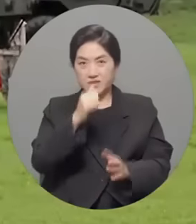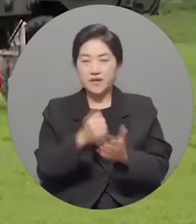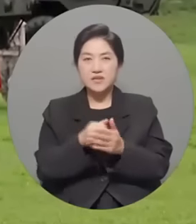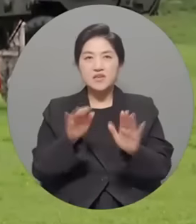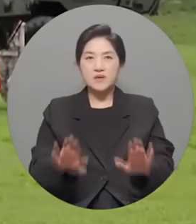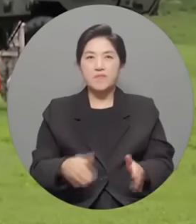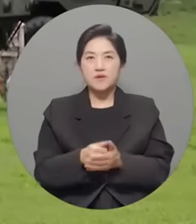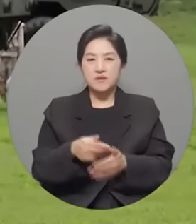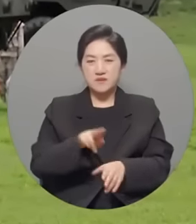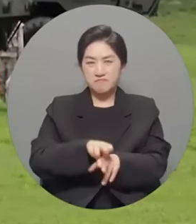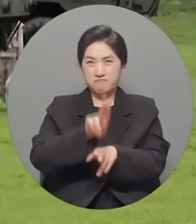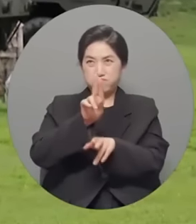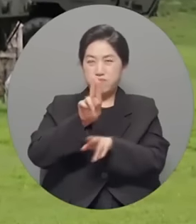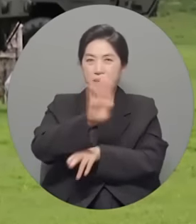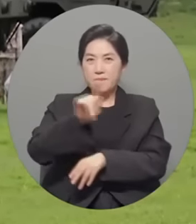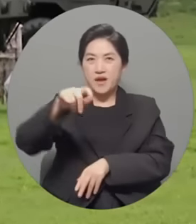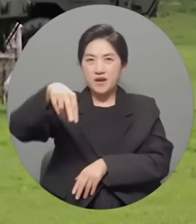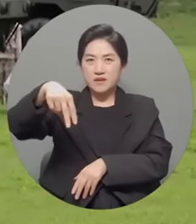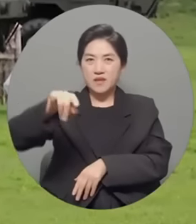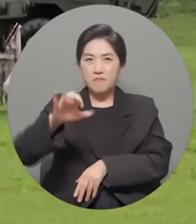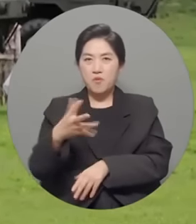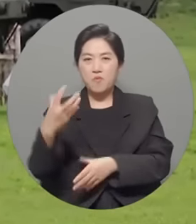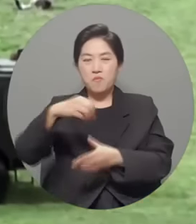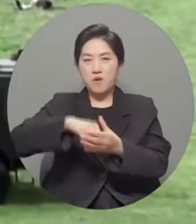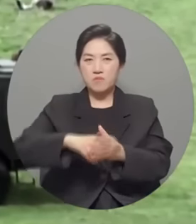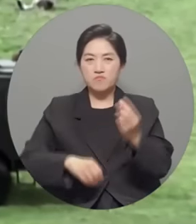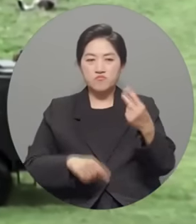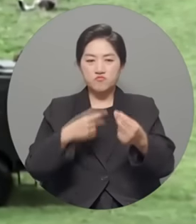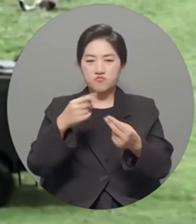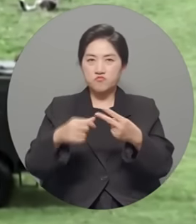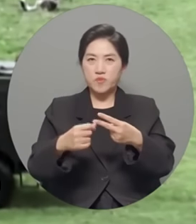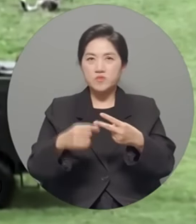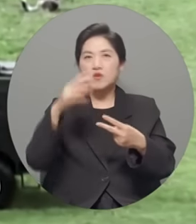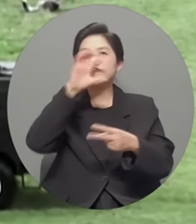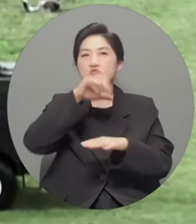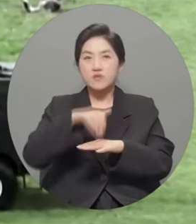이번엔 초대형 방사포를 포함시켜 두 번째 훈련에 나선 겁니다.